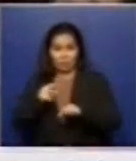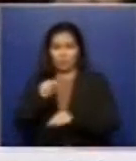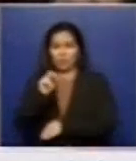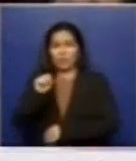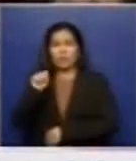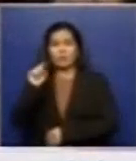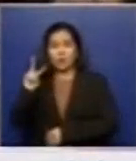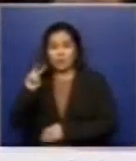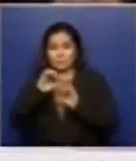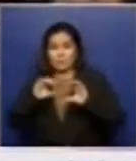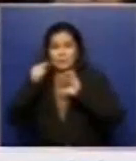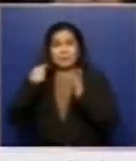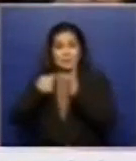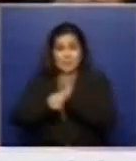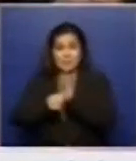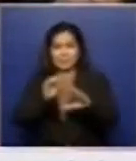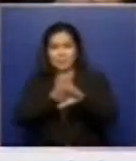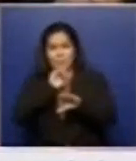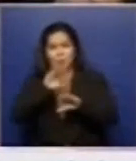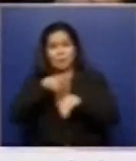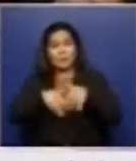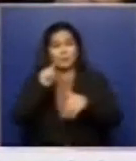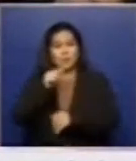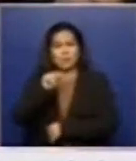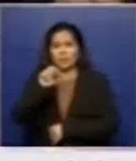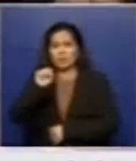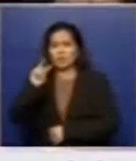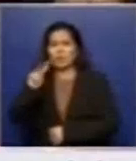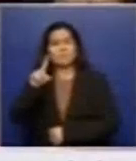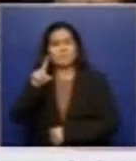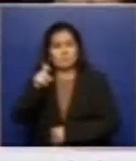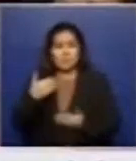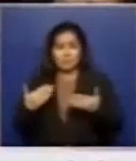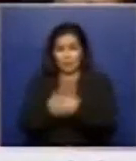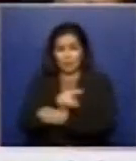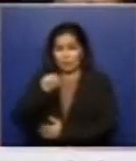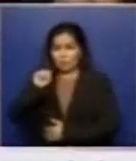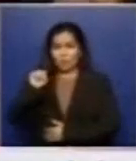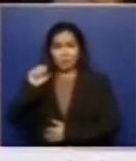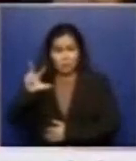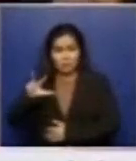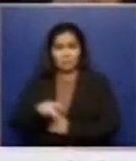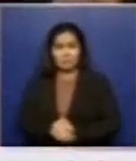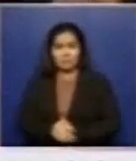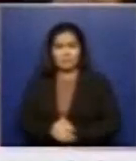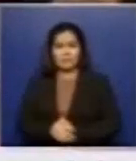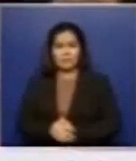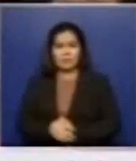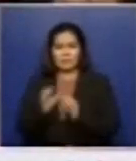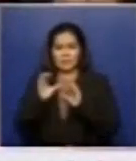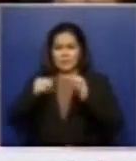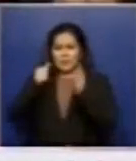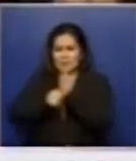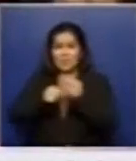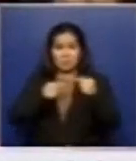ลใหม่ติดหนี้อีกก็มาบอกประชาชนว่านส.2มันใช้ไม่ได้ต้องมาเปลี่ยนเป็นนส.3พอได้นส.3รัฐบาลก็